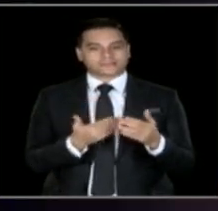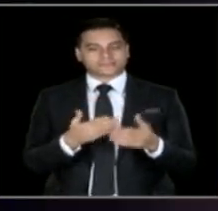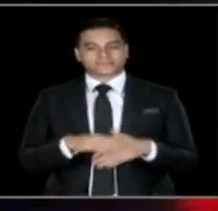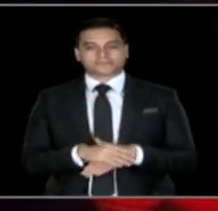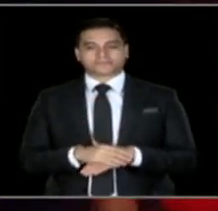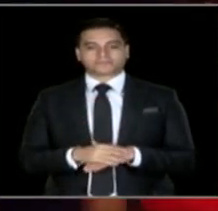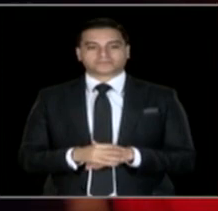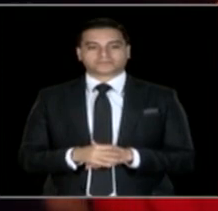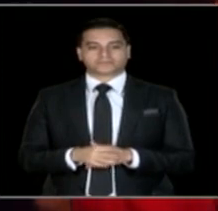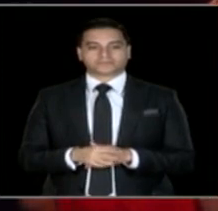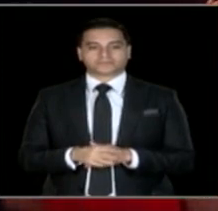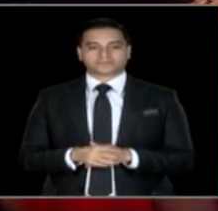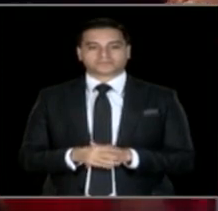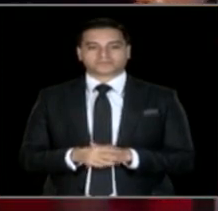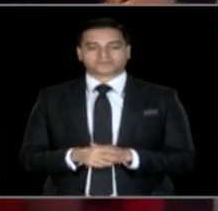إيه.